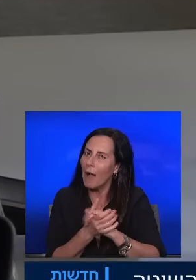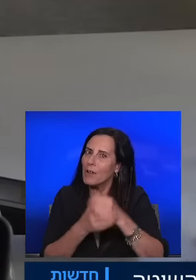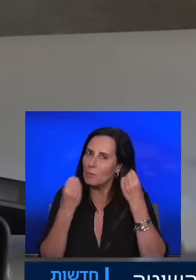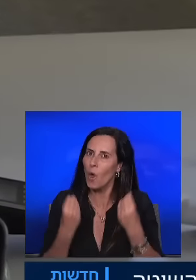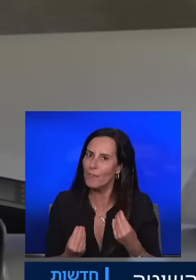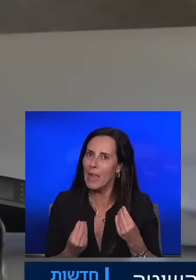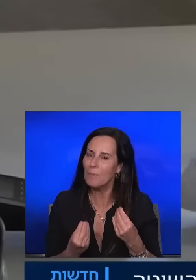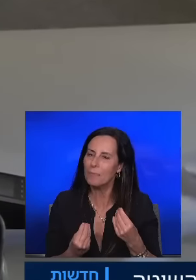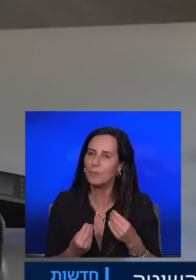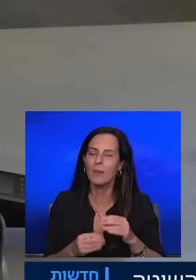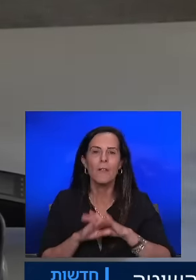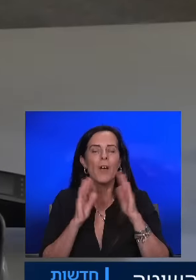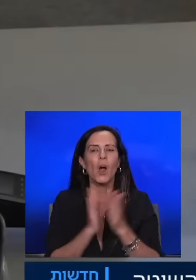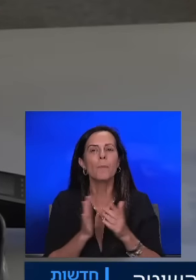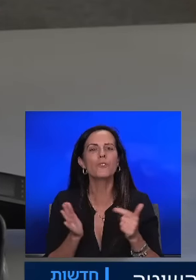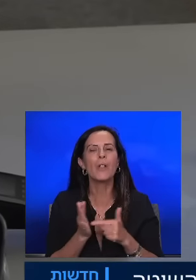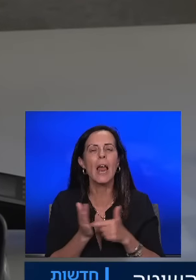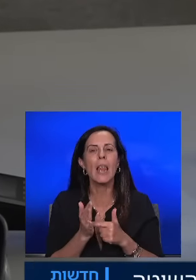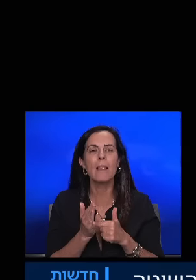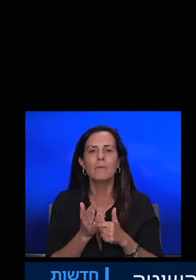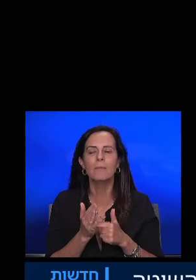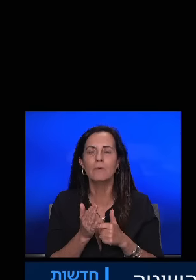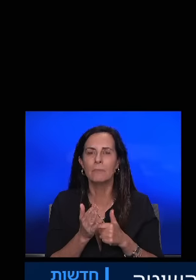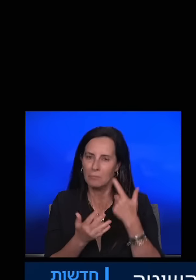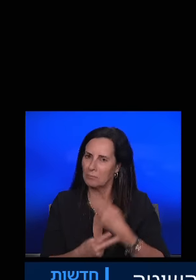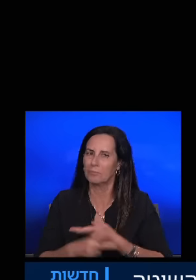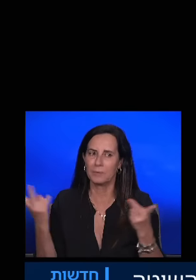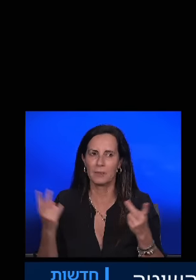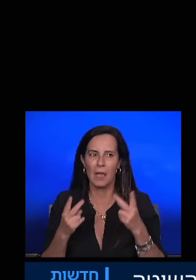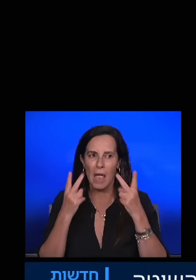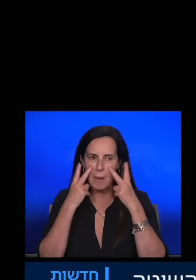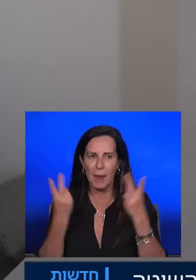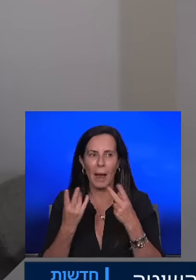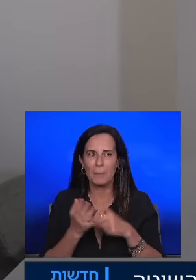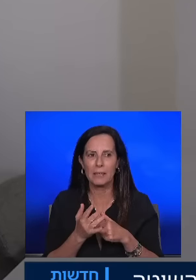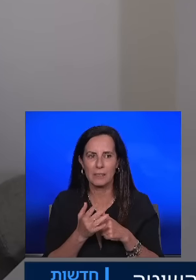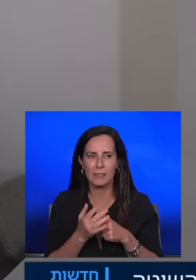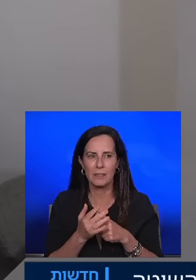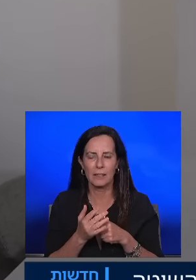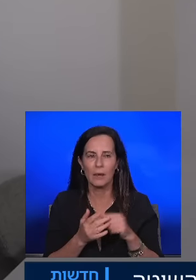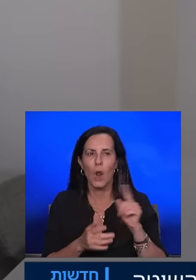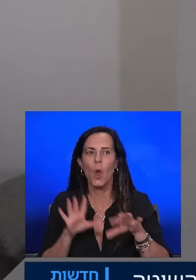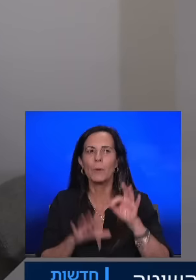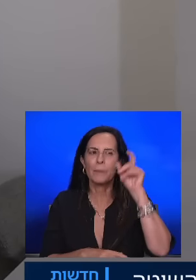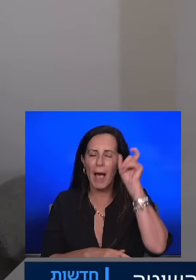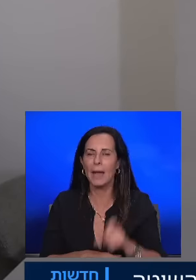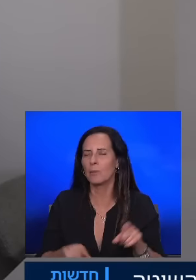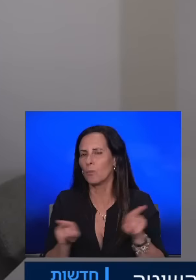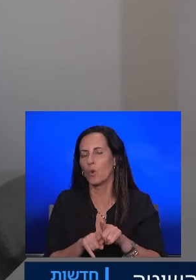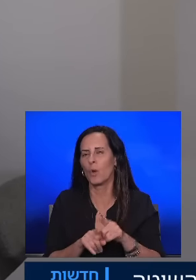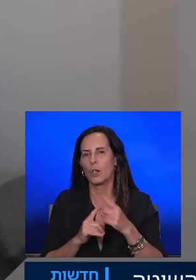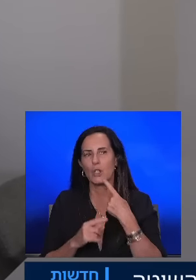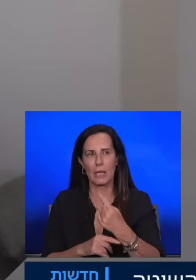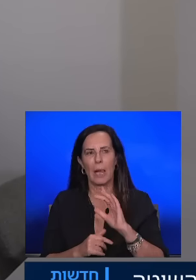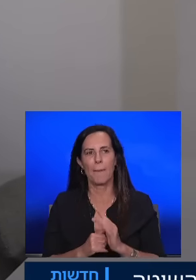שלהם, וכל זה נעשה בפני המשקיעים. כשמחפשים איתי מלכי, לא מוצאים בן אדם, כפי